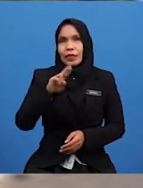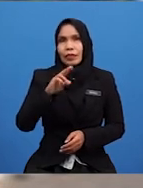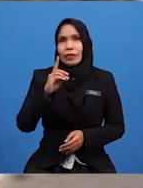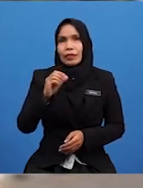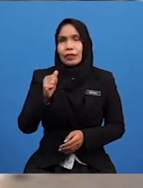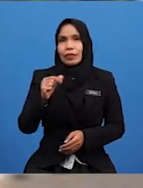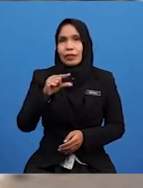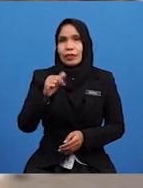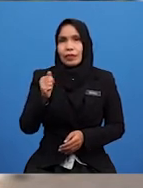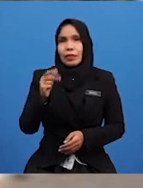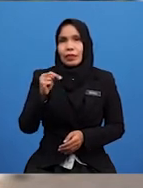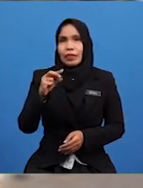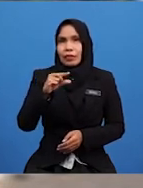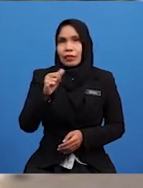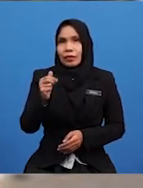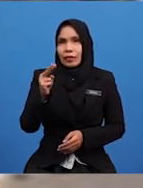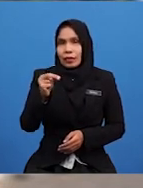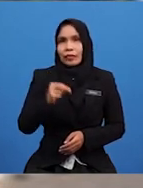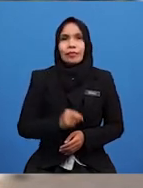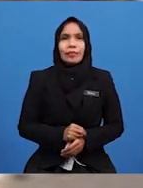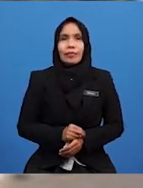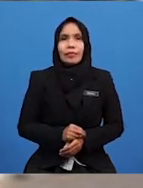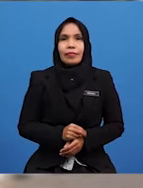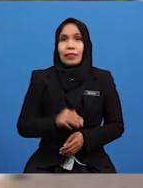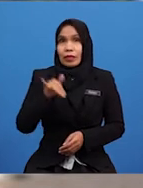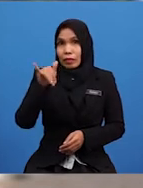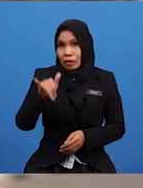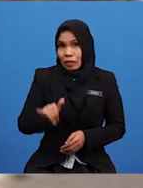ini muncul sebagai pusat perdagangan yang unggul.